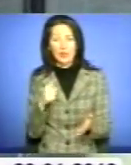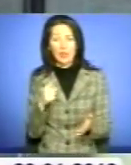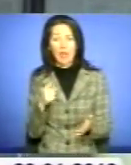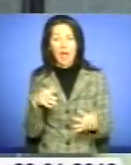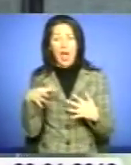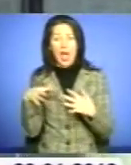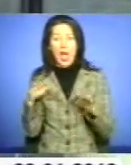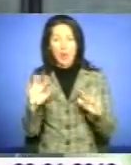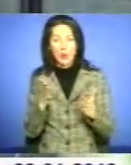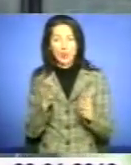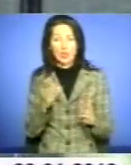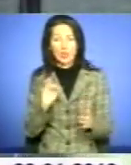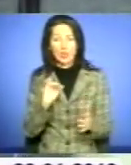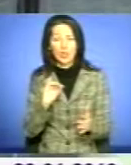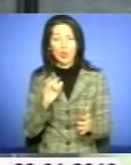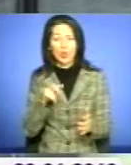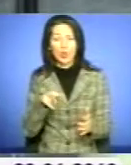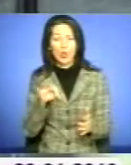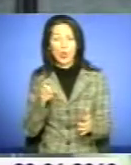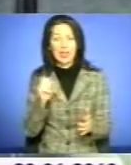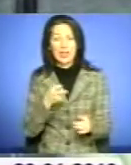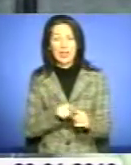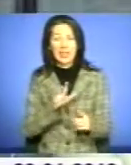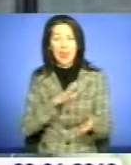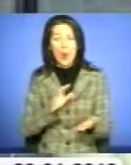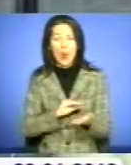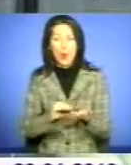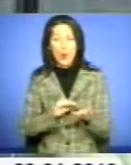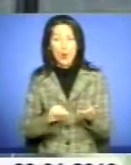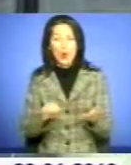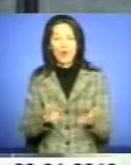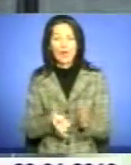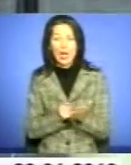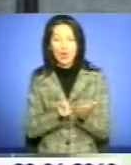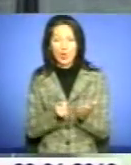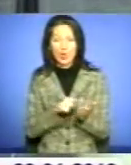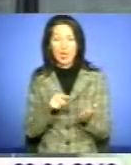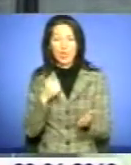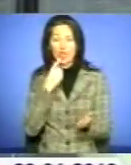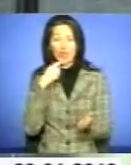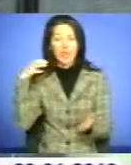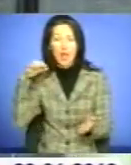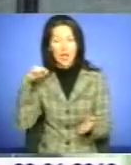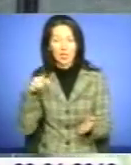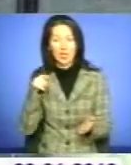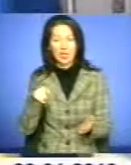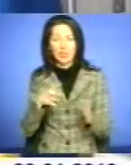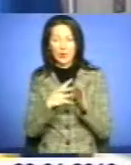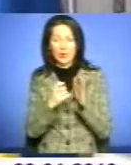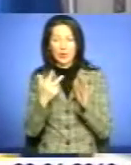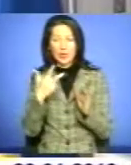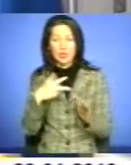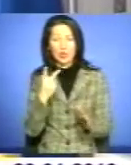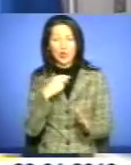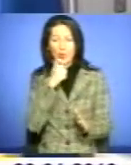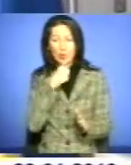одного із учасників подій Ігора Лоського, який був опублікований в літописі «Червоної калини» в 1932 році. На